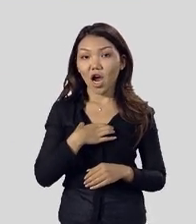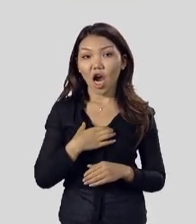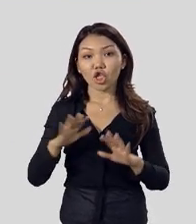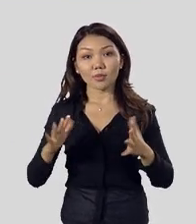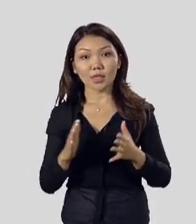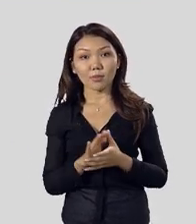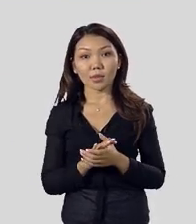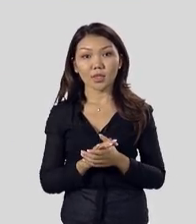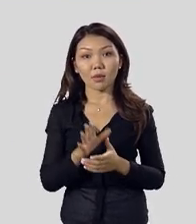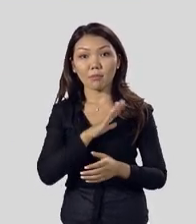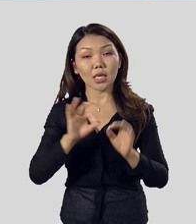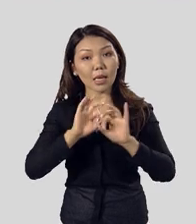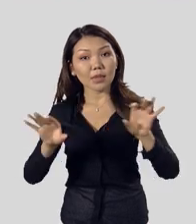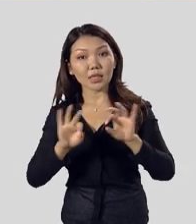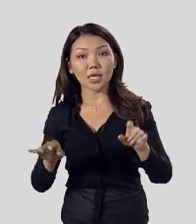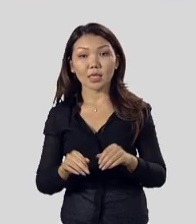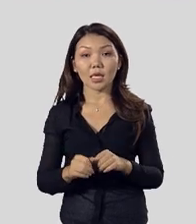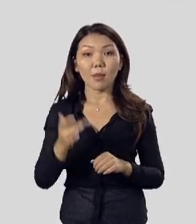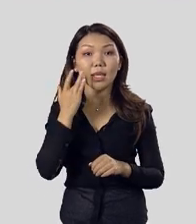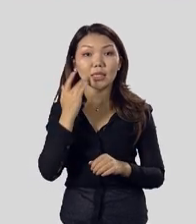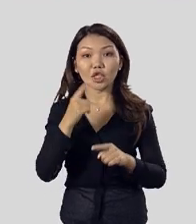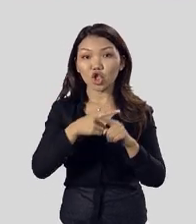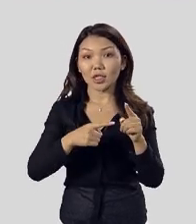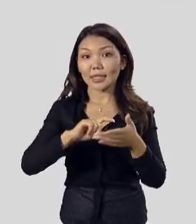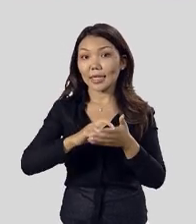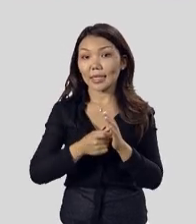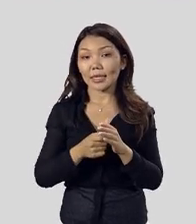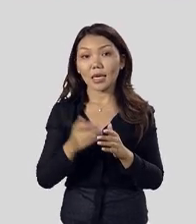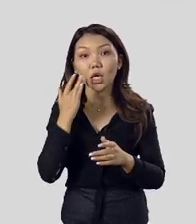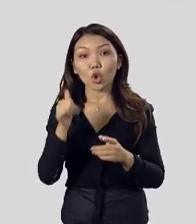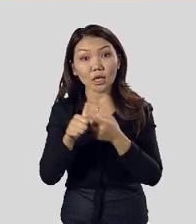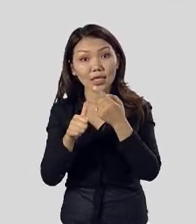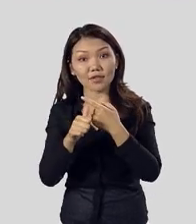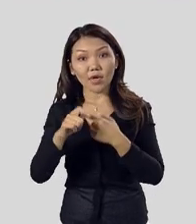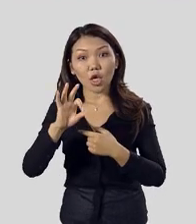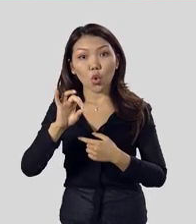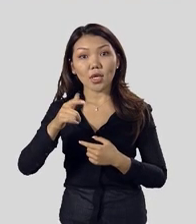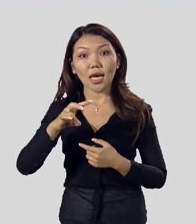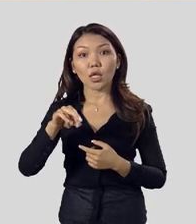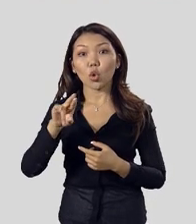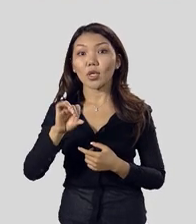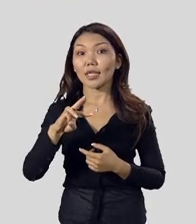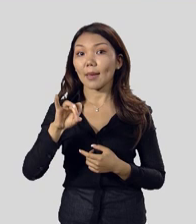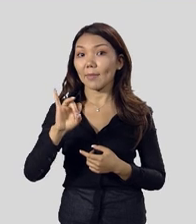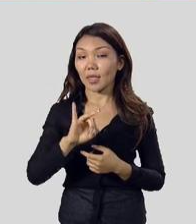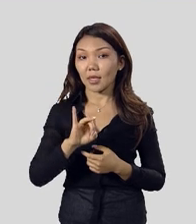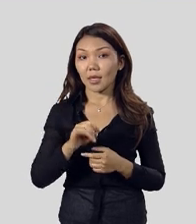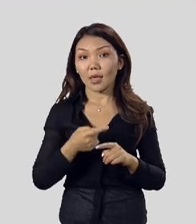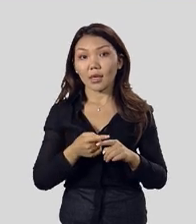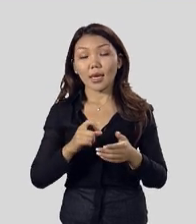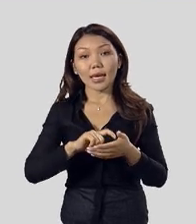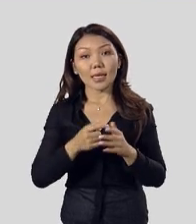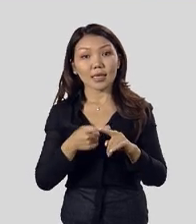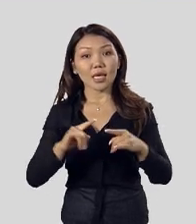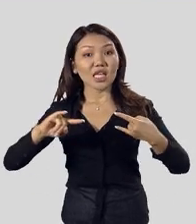постоянных частей клетки которые назвали органоиды my клетка это кирпичик